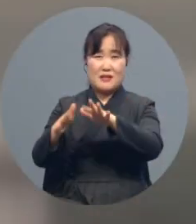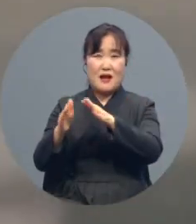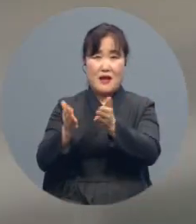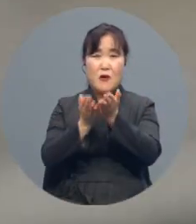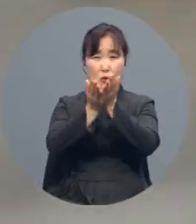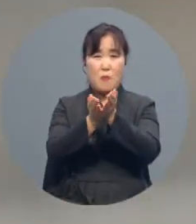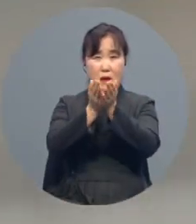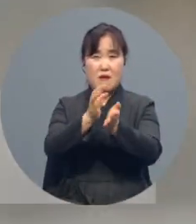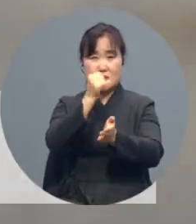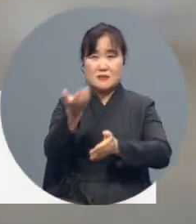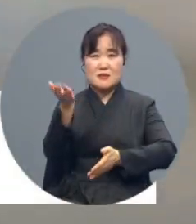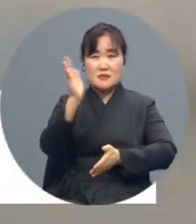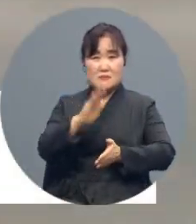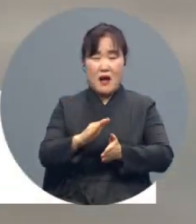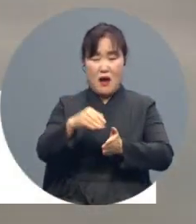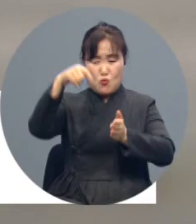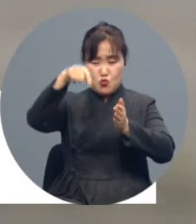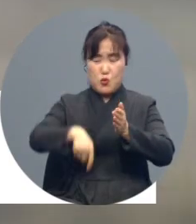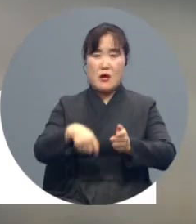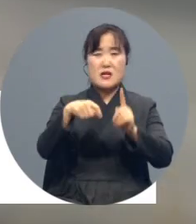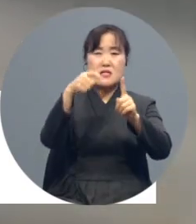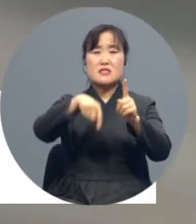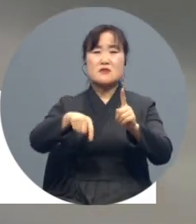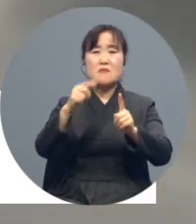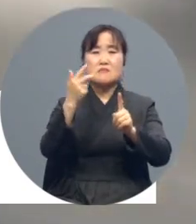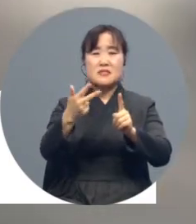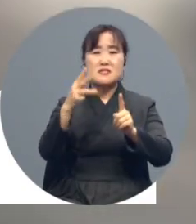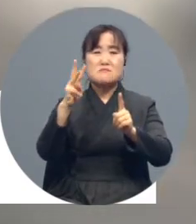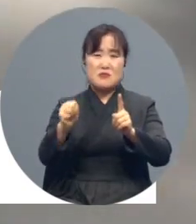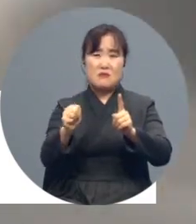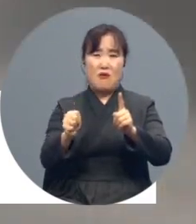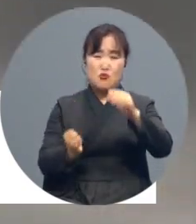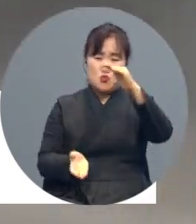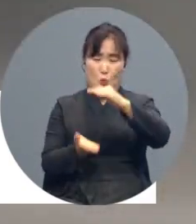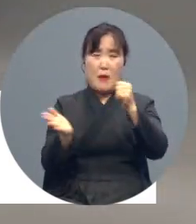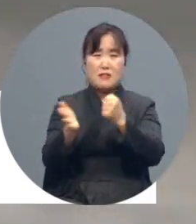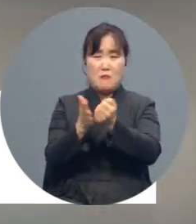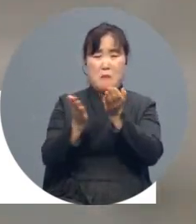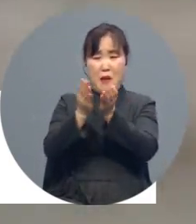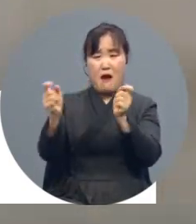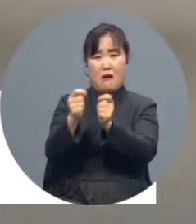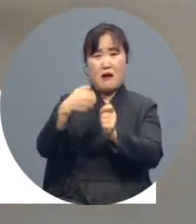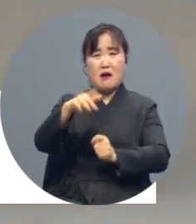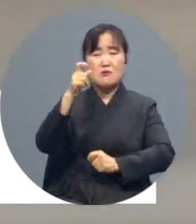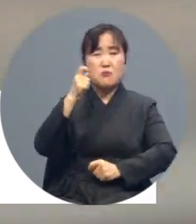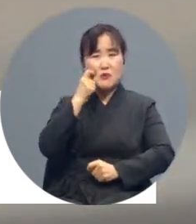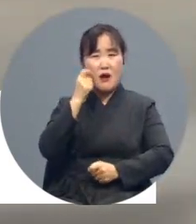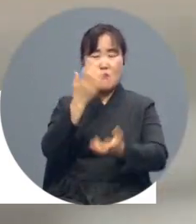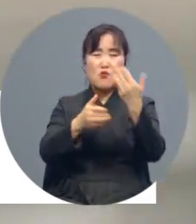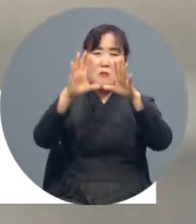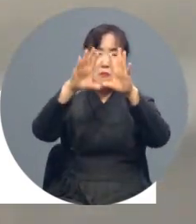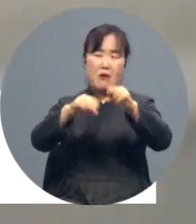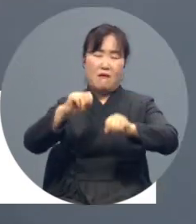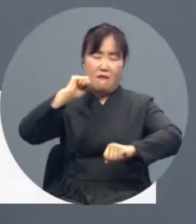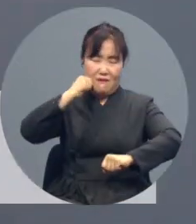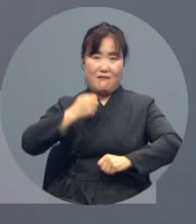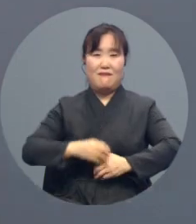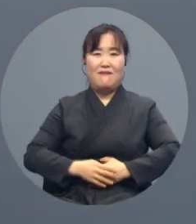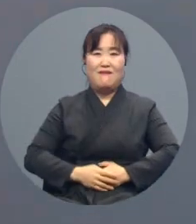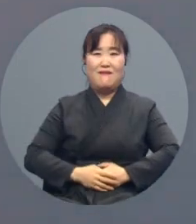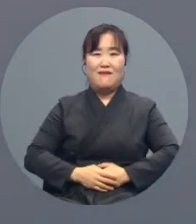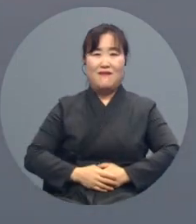소방 정도 띄웠지만 여유 수심이 1.7m에 불과해 선박에 근접할 수 없어 불을 끄기에